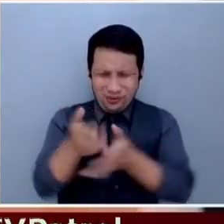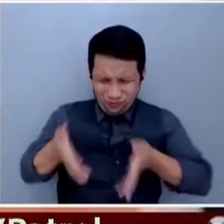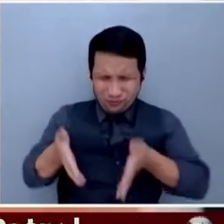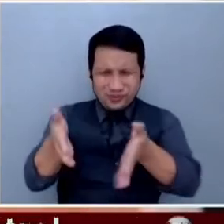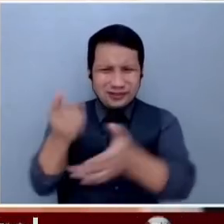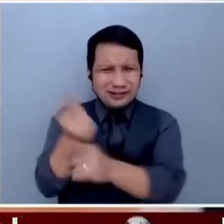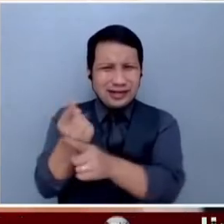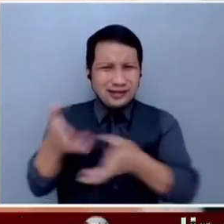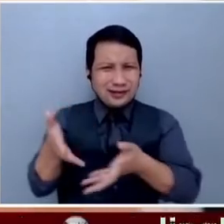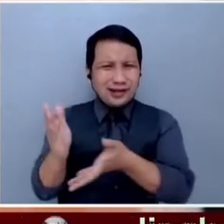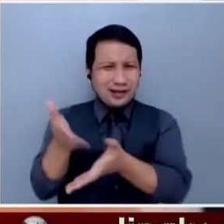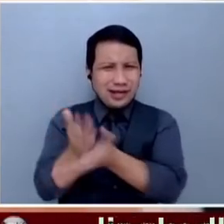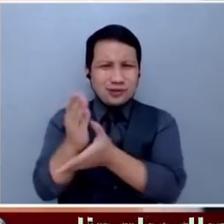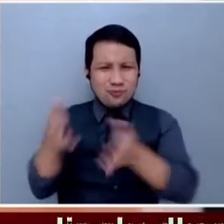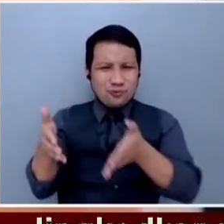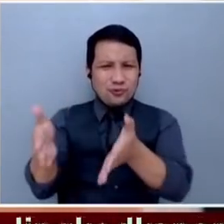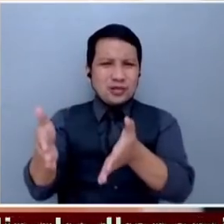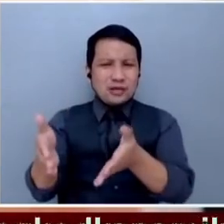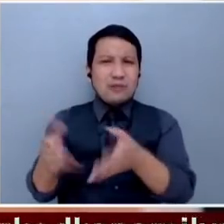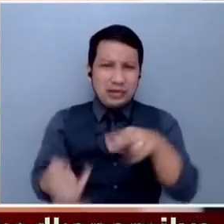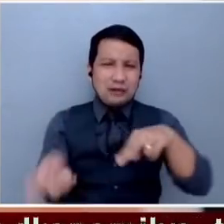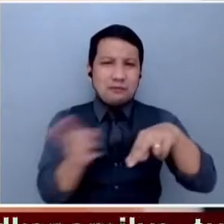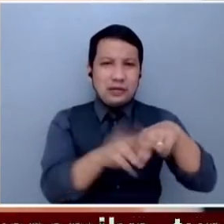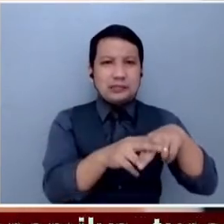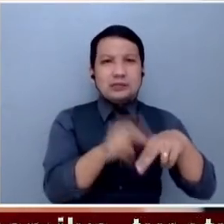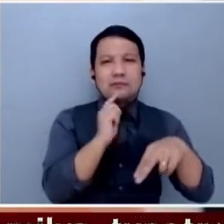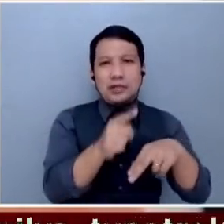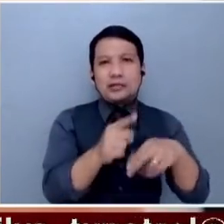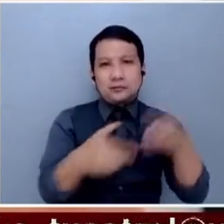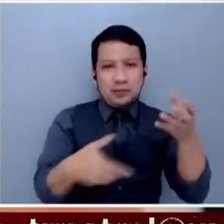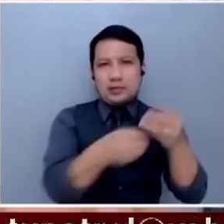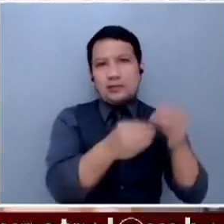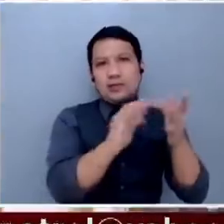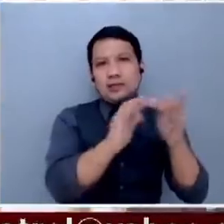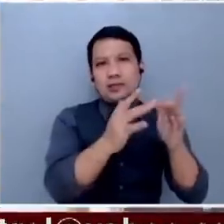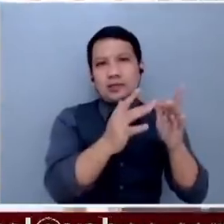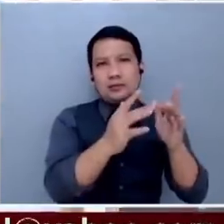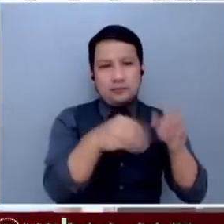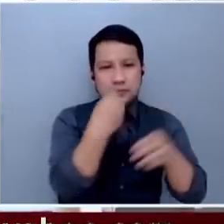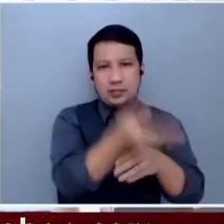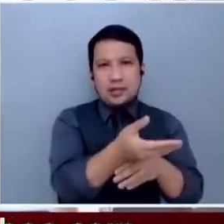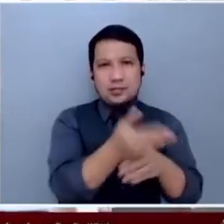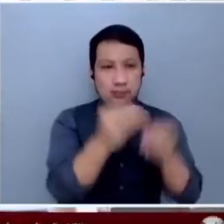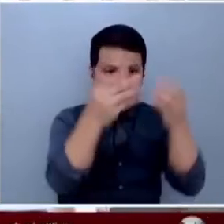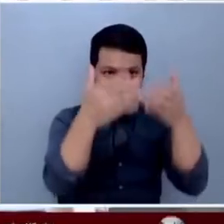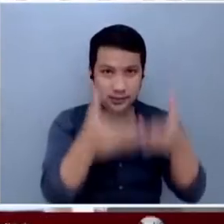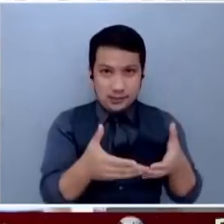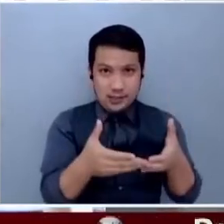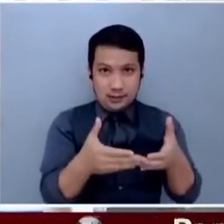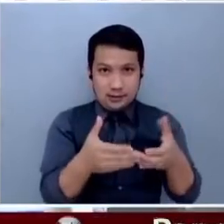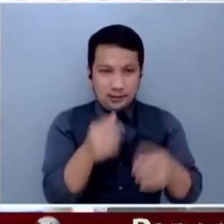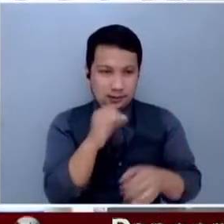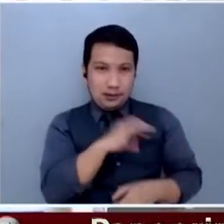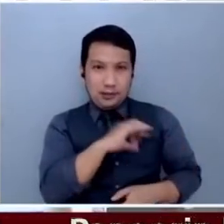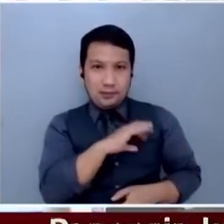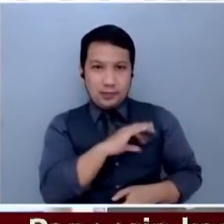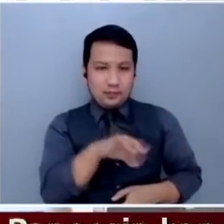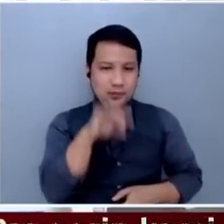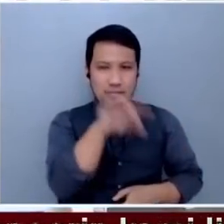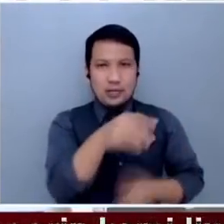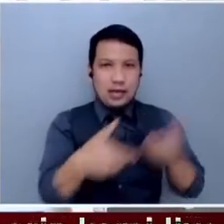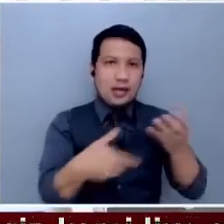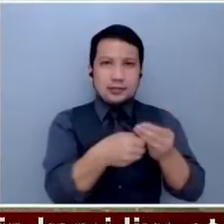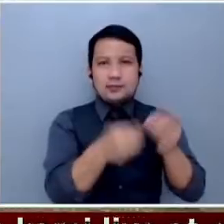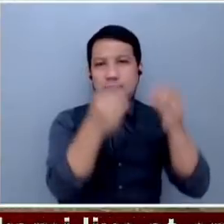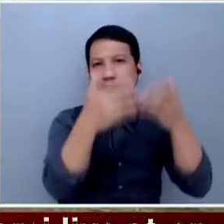ang defense budget at panggasto sa pang-internet ng mga teacher. Kasama sa amyenda ang pagtatakda ng 300 milyong